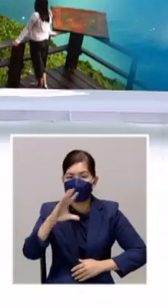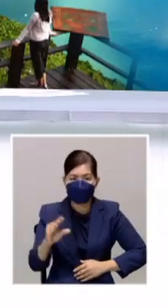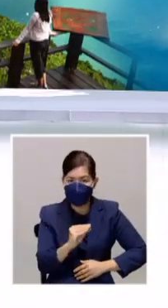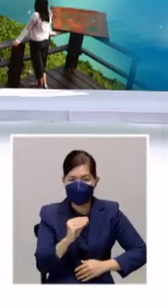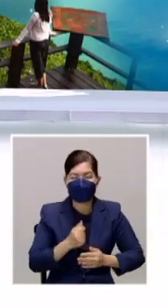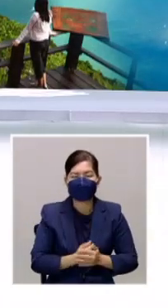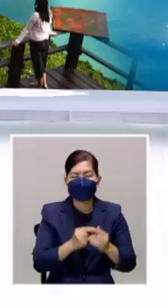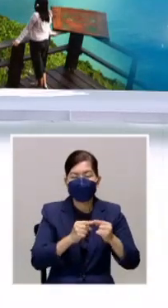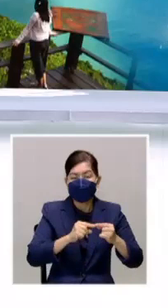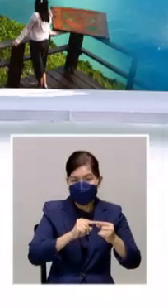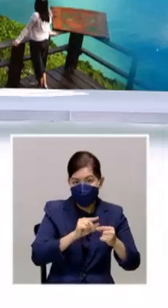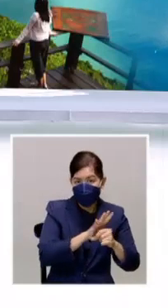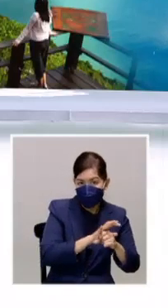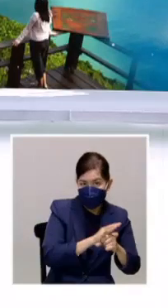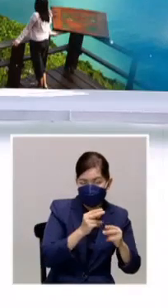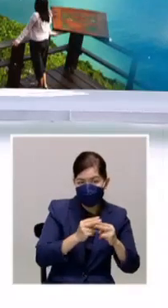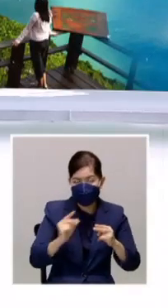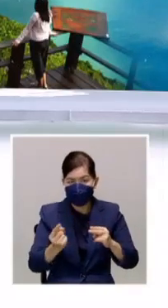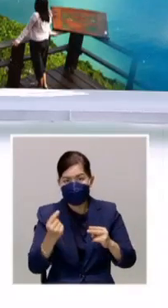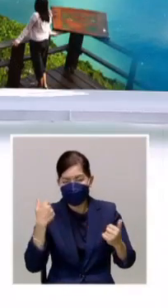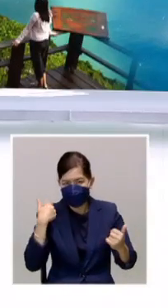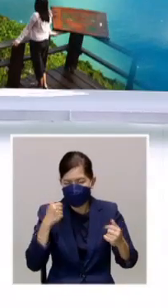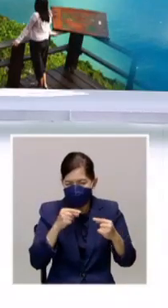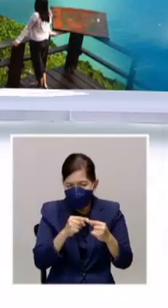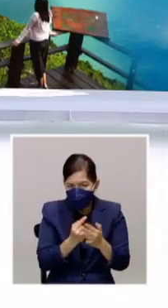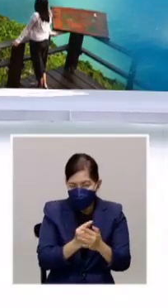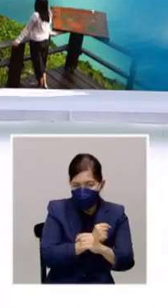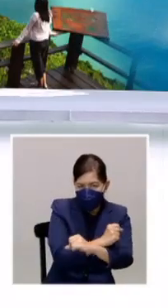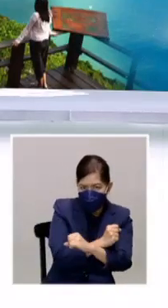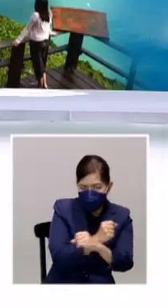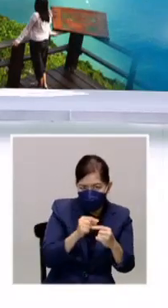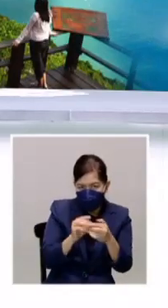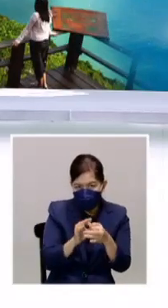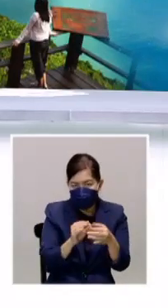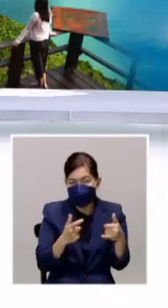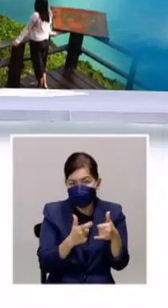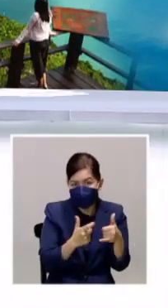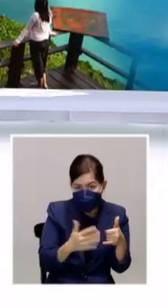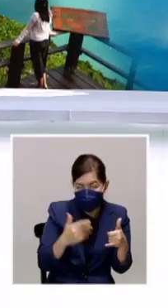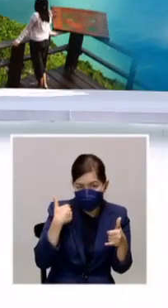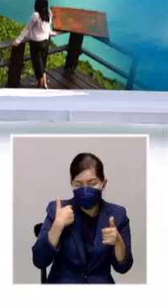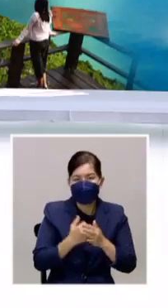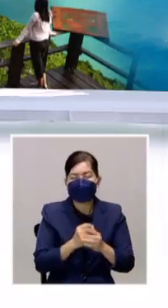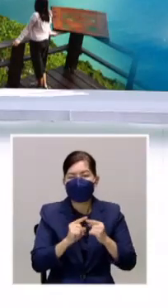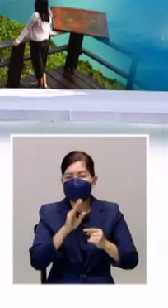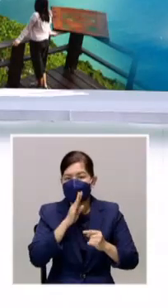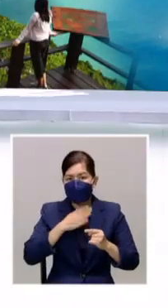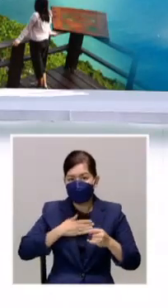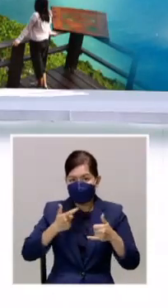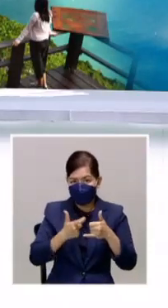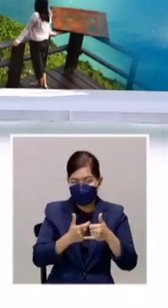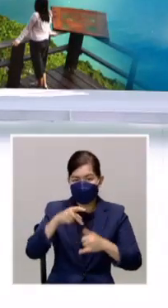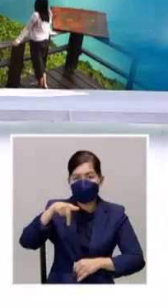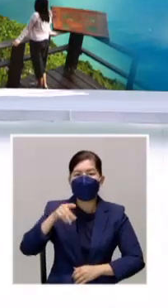มีความสามารถในการหลบหลีกภูมิคุ้มกันที่เกิดขึ้นได้บางส่วนนะคะขณะเดียวกันถ้าหากว่าเราฉีดวัคซีนไฟเซอร์เข้าไปในร่างก